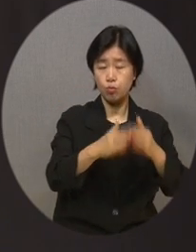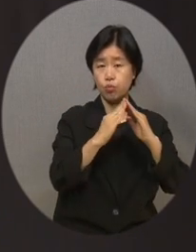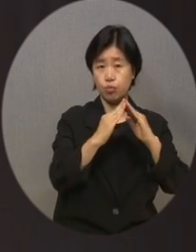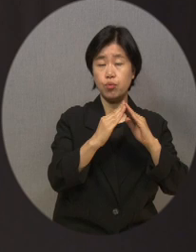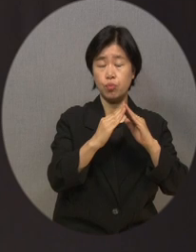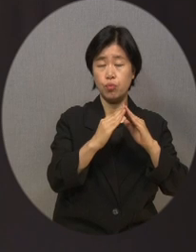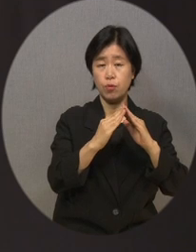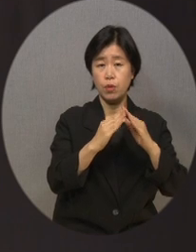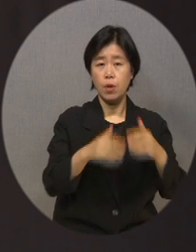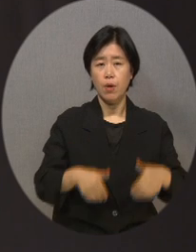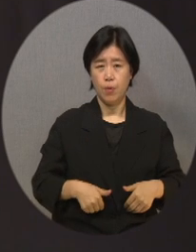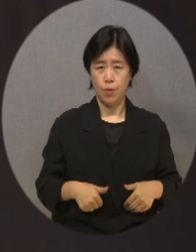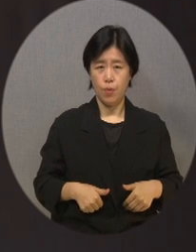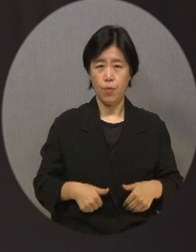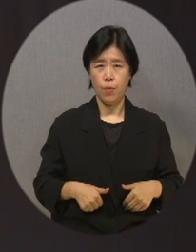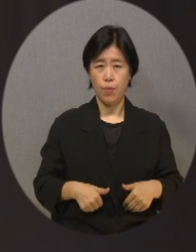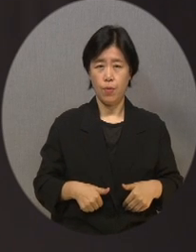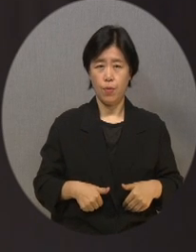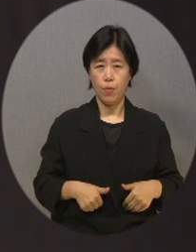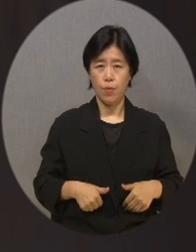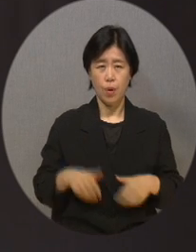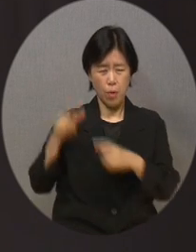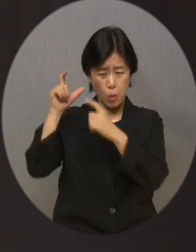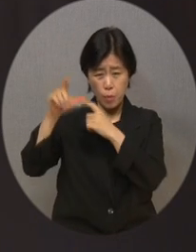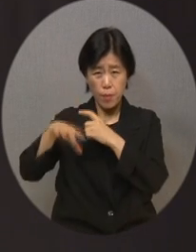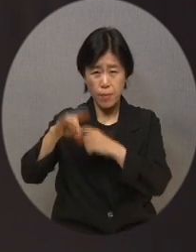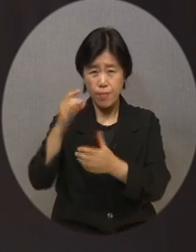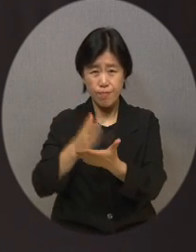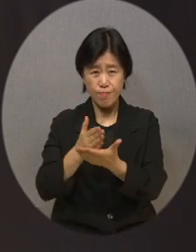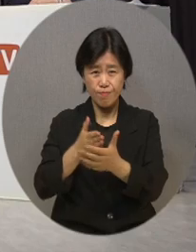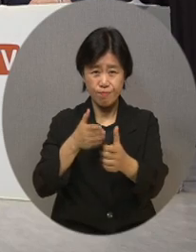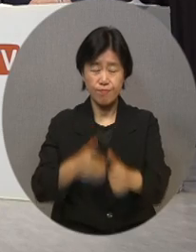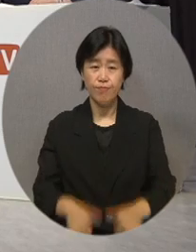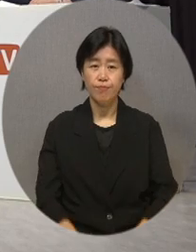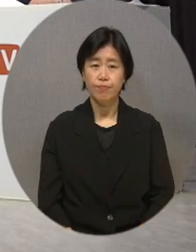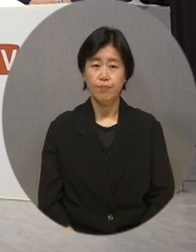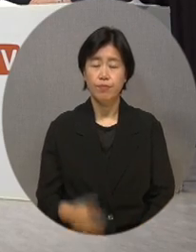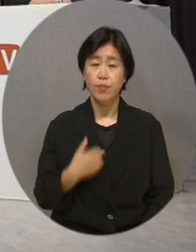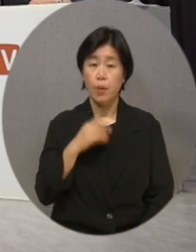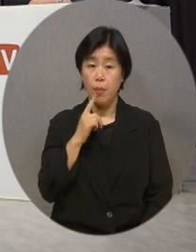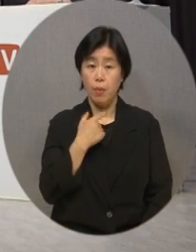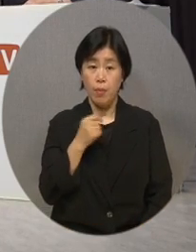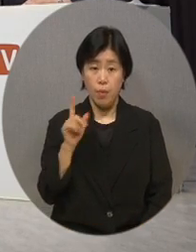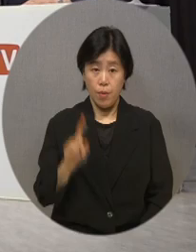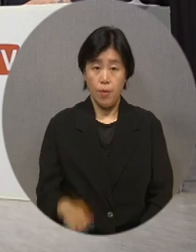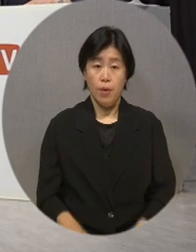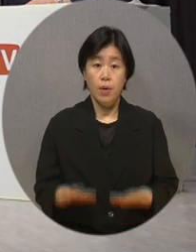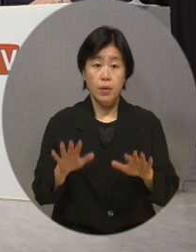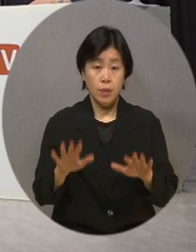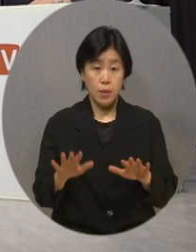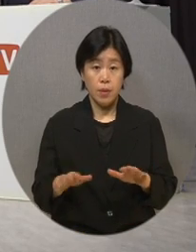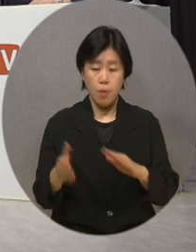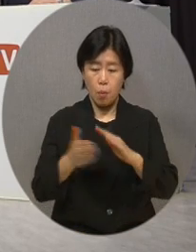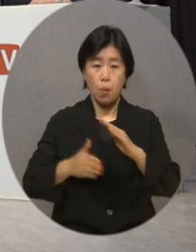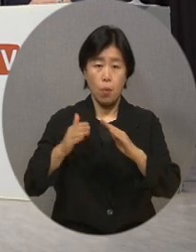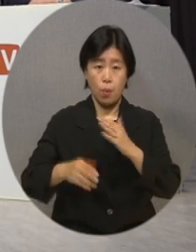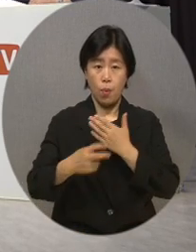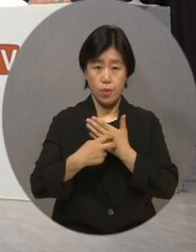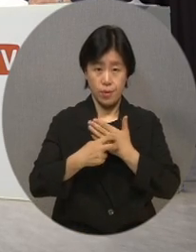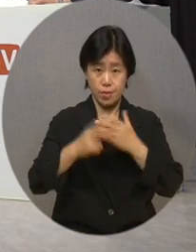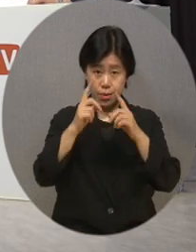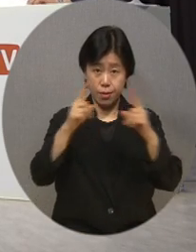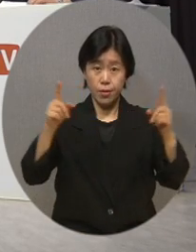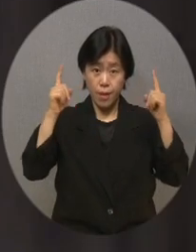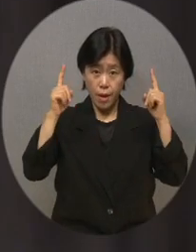고민은 그때 가서 해도 늦지 않다 이렇게 생각이 됩니다. 이 말씀을 드리고 싶은데요. 네. 지금 그러면 그 공공의대를 규정을